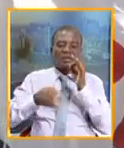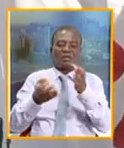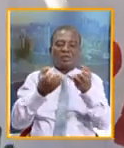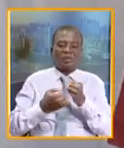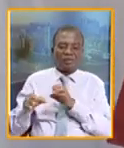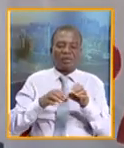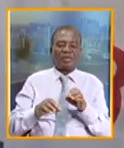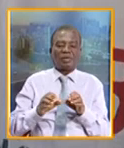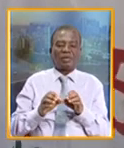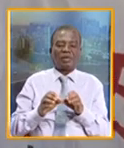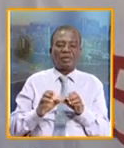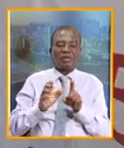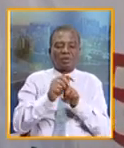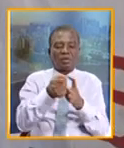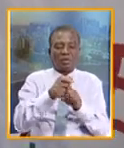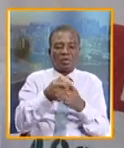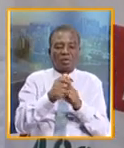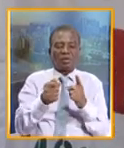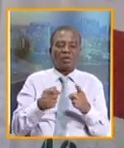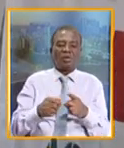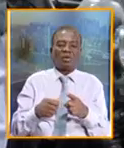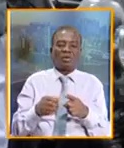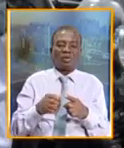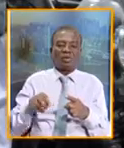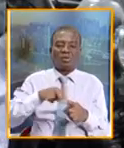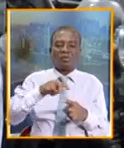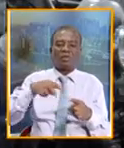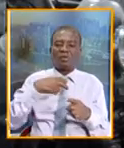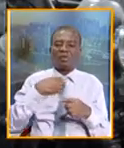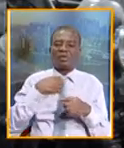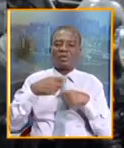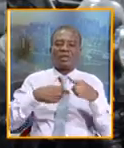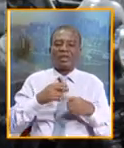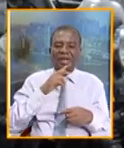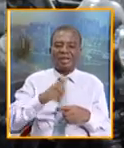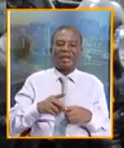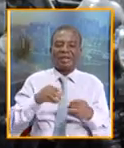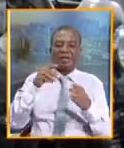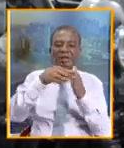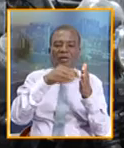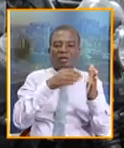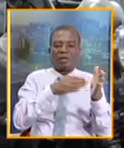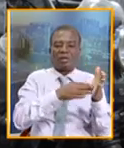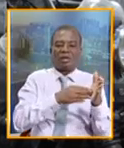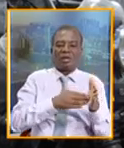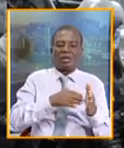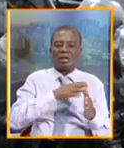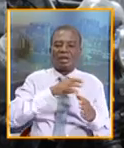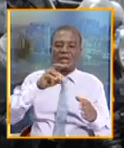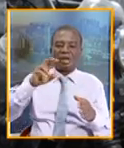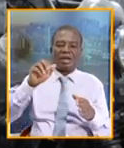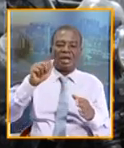du maïs, si vous voulez faire du maraîcher, vous allez être donc enregistré et la NADER